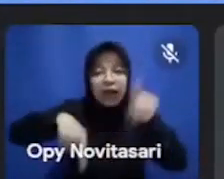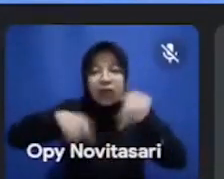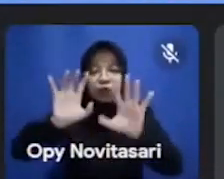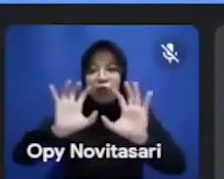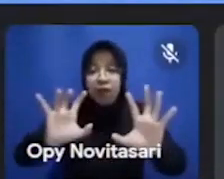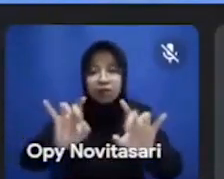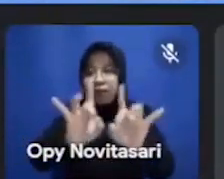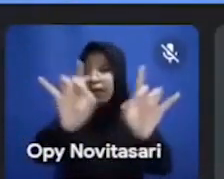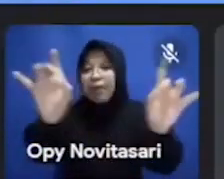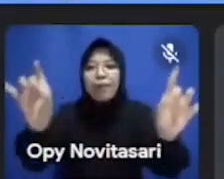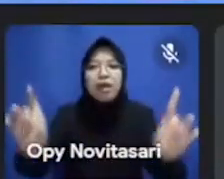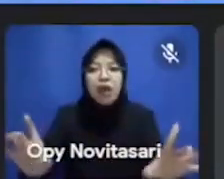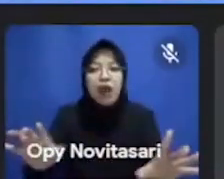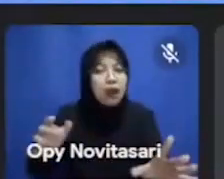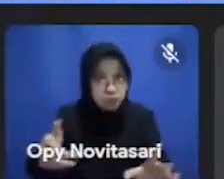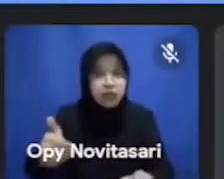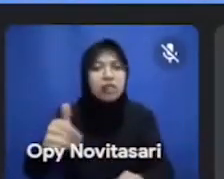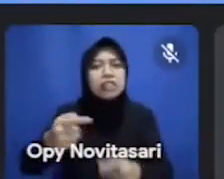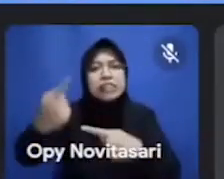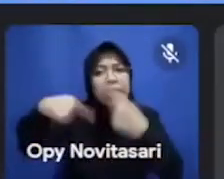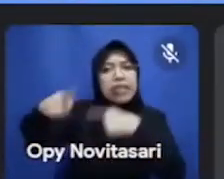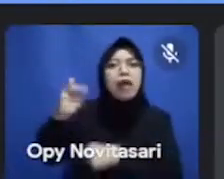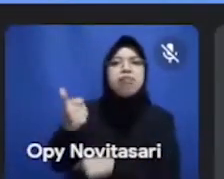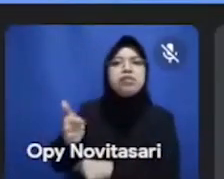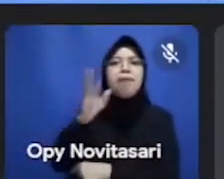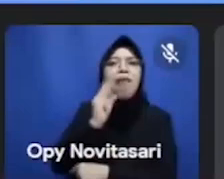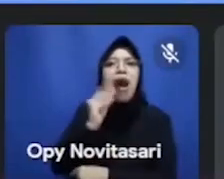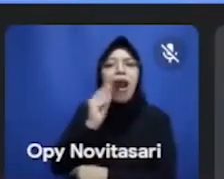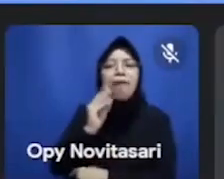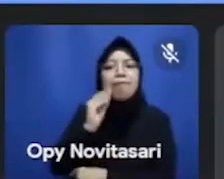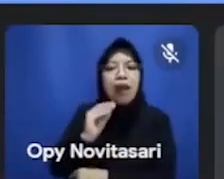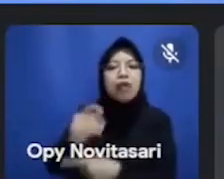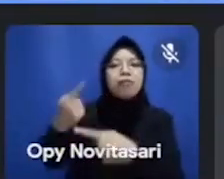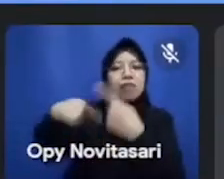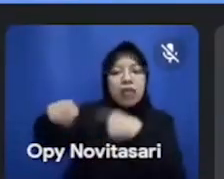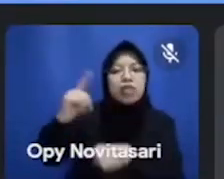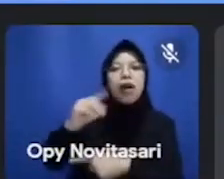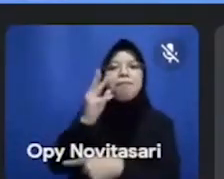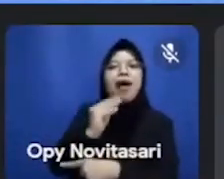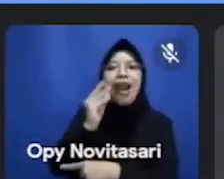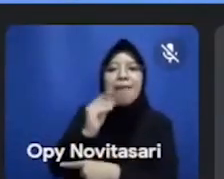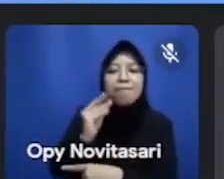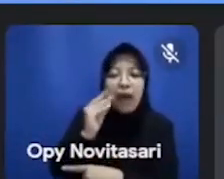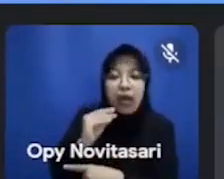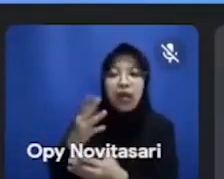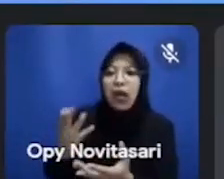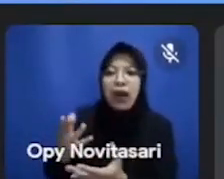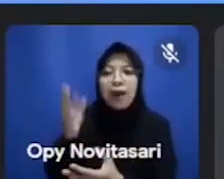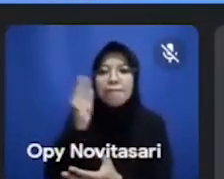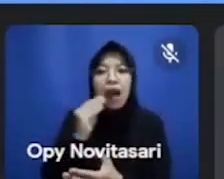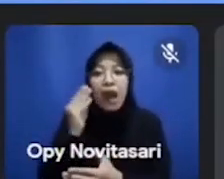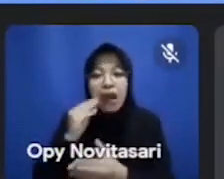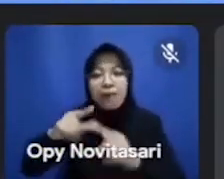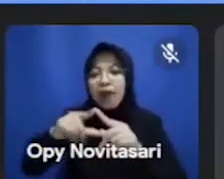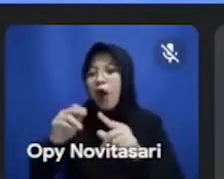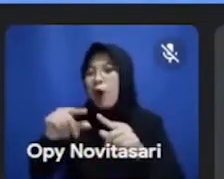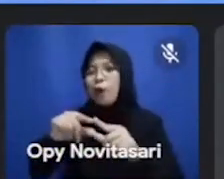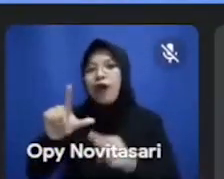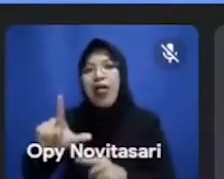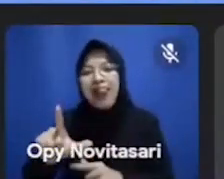ee membagikan juga ee pengalamannya pengalaman aural